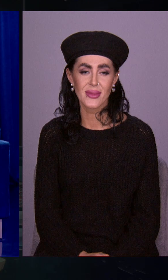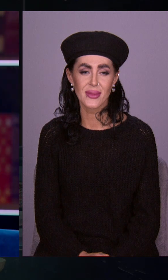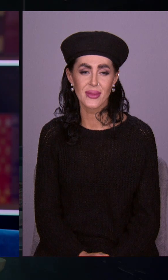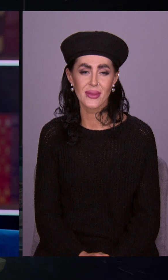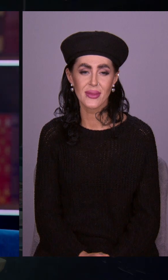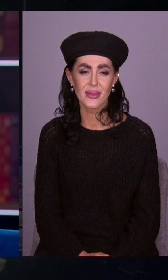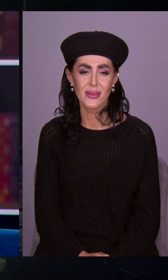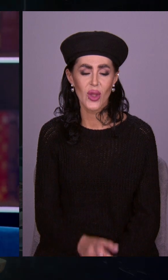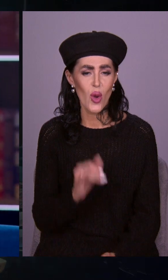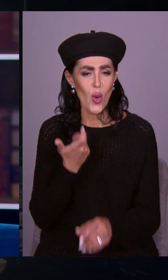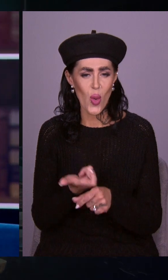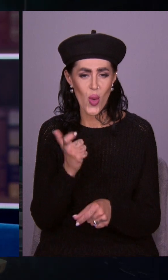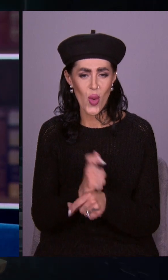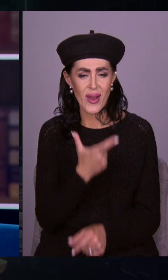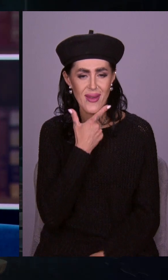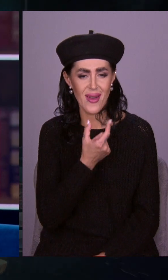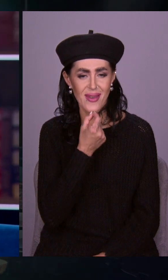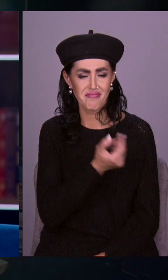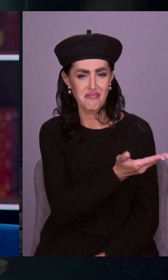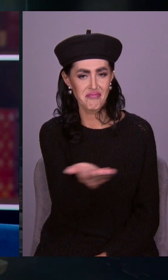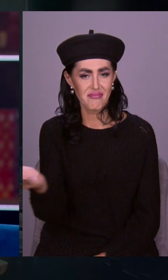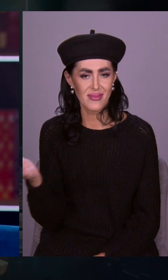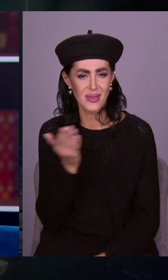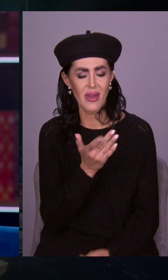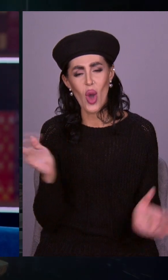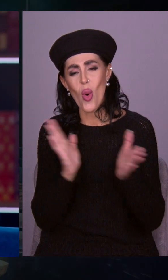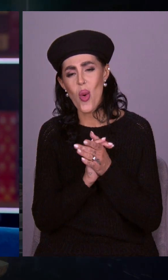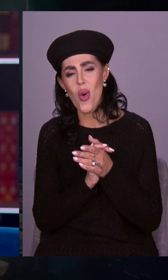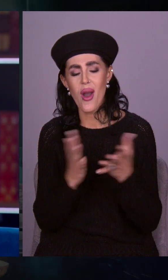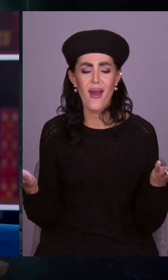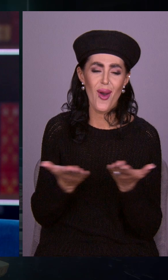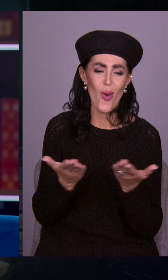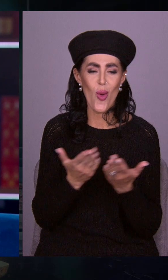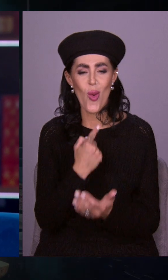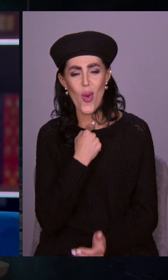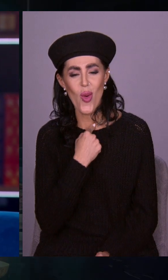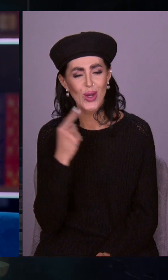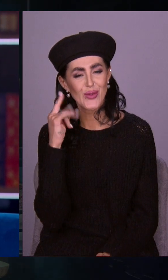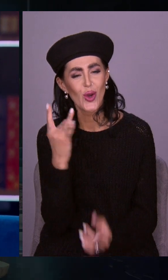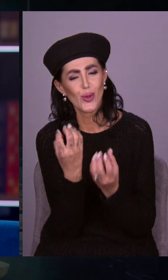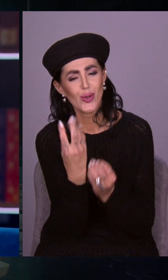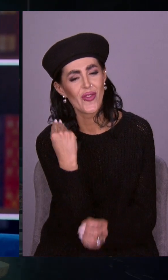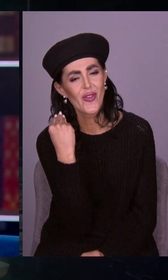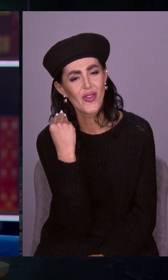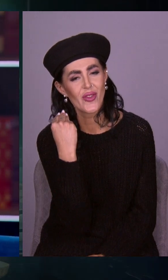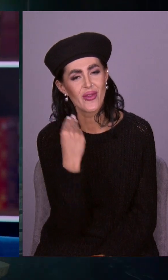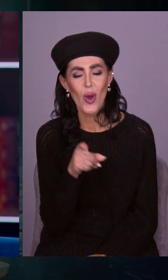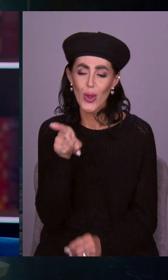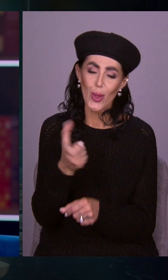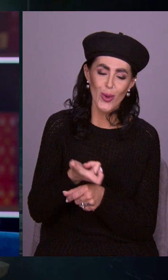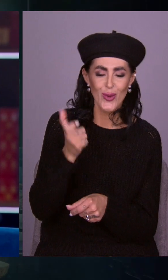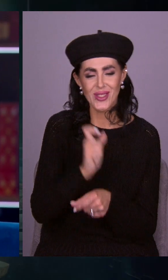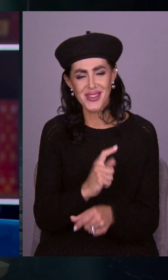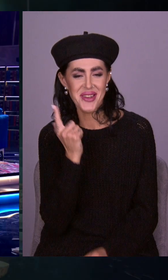У вас дуже красиво. Дуже красиво. Боже, який голос, який голос. Можна ще раз? У вас дуже красиво. О,